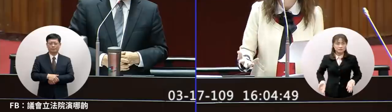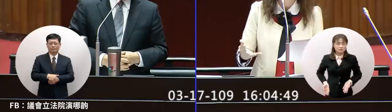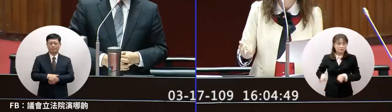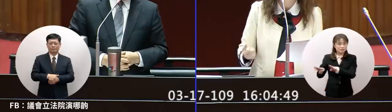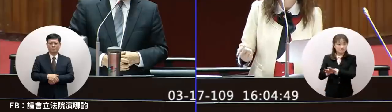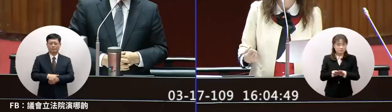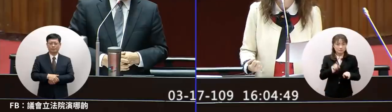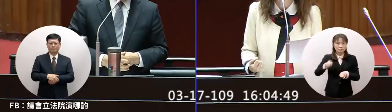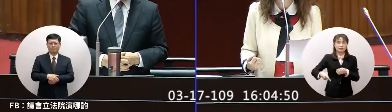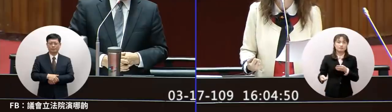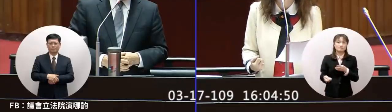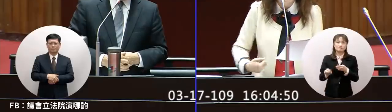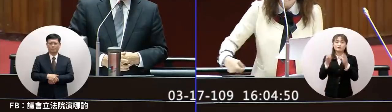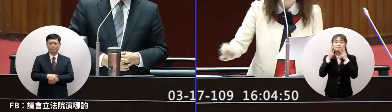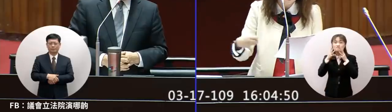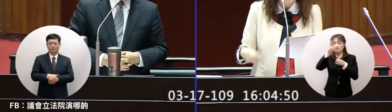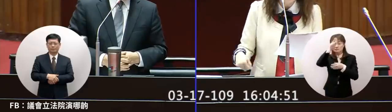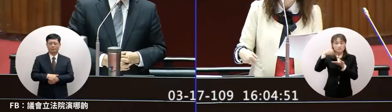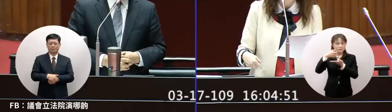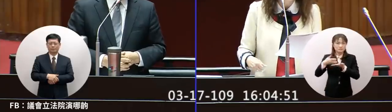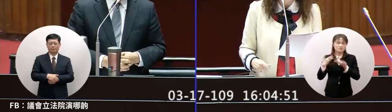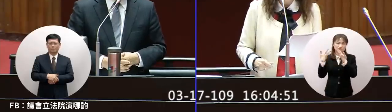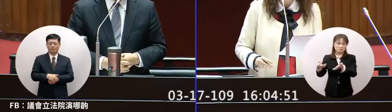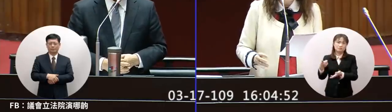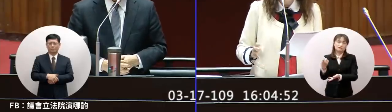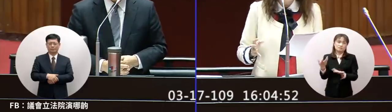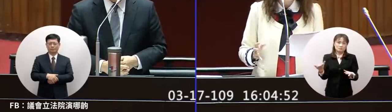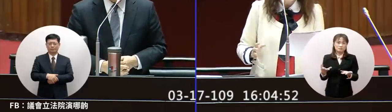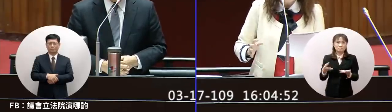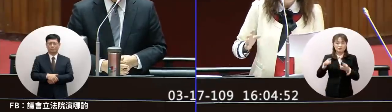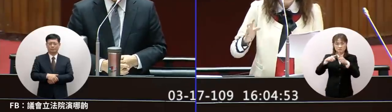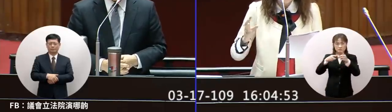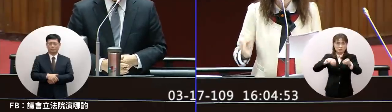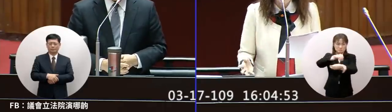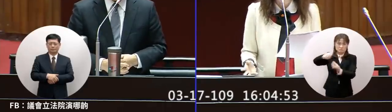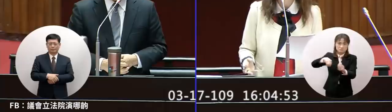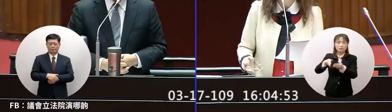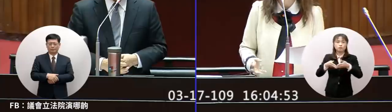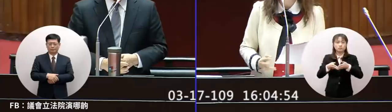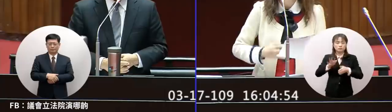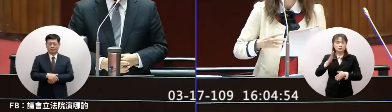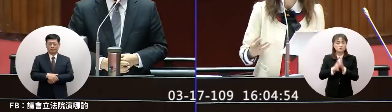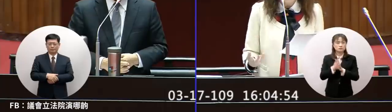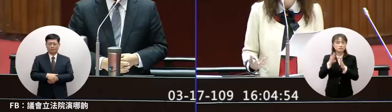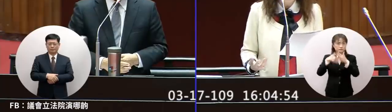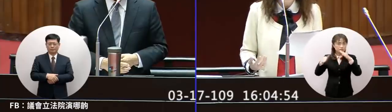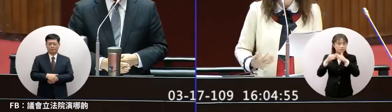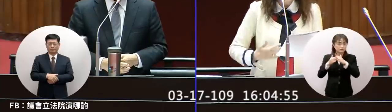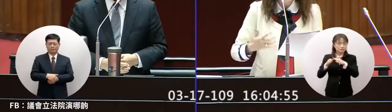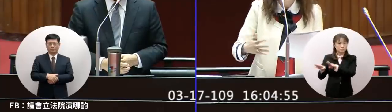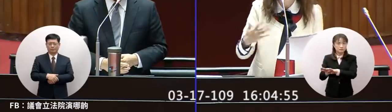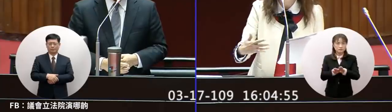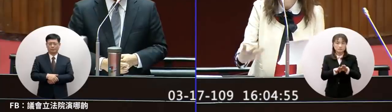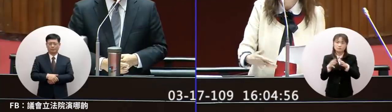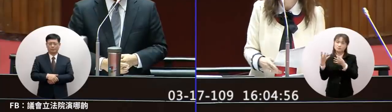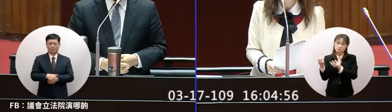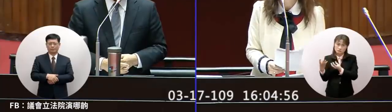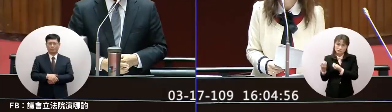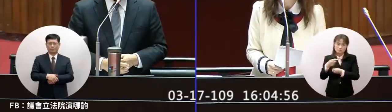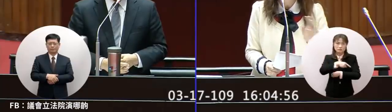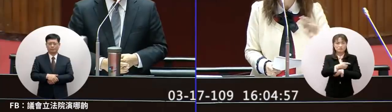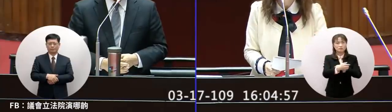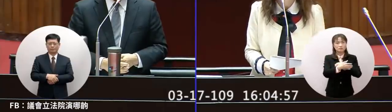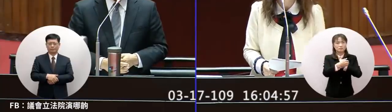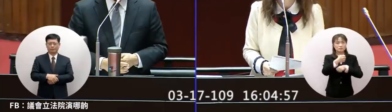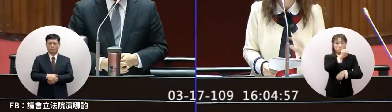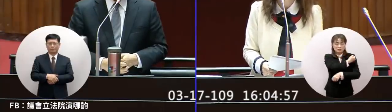餐供应嘛发生淡薄仔困难，啊，个人力调度，吼，啊是讲啊学校无放假啦，咱劳工的工厂啊个去接送学